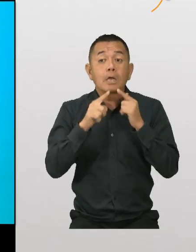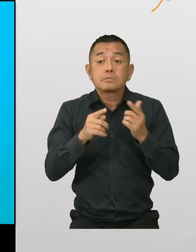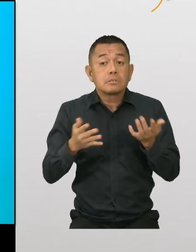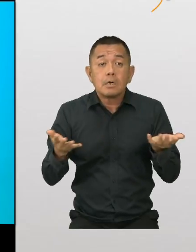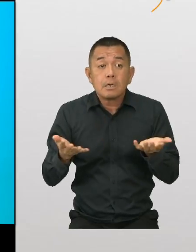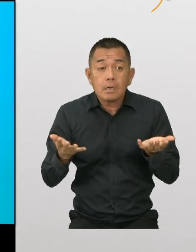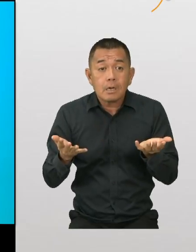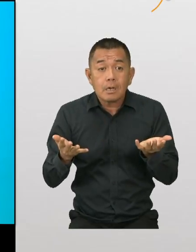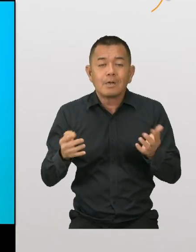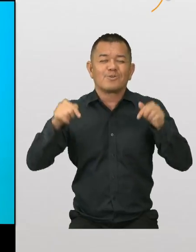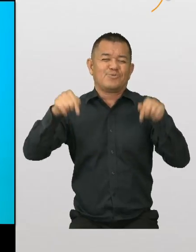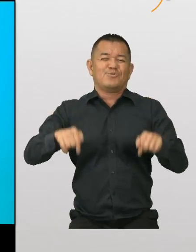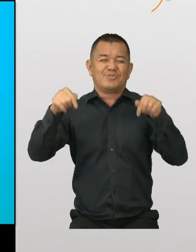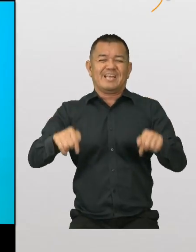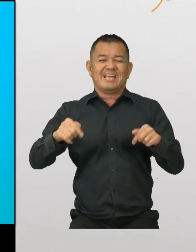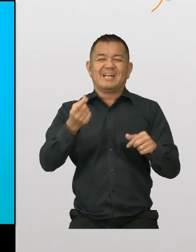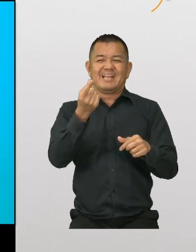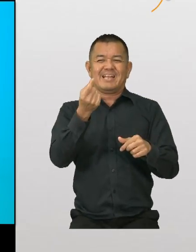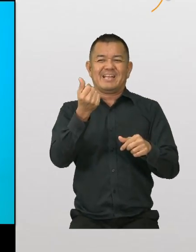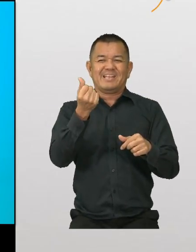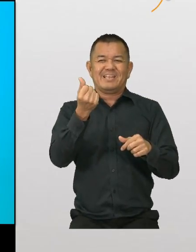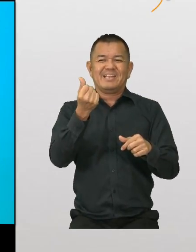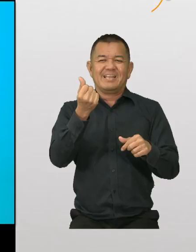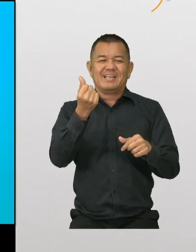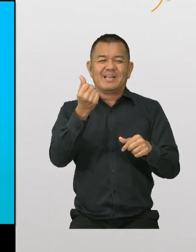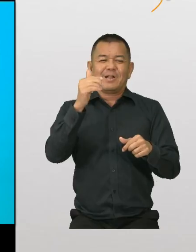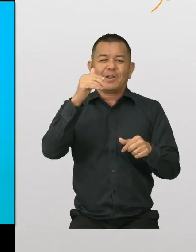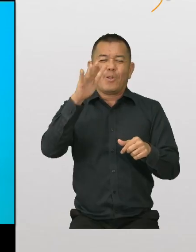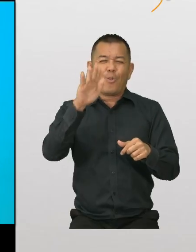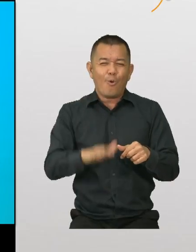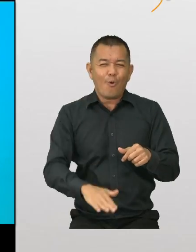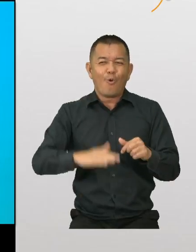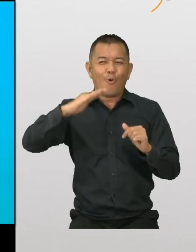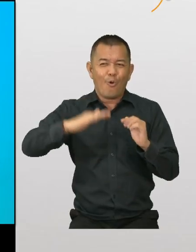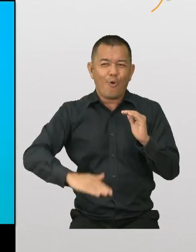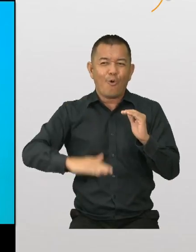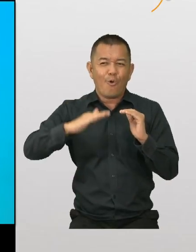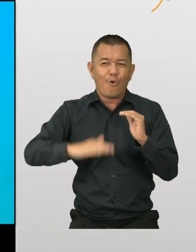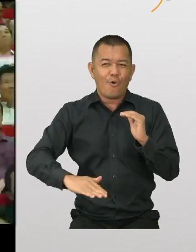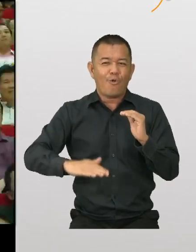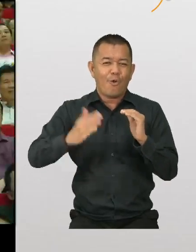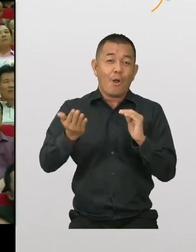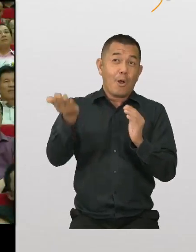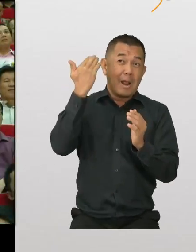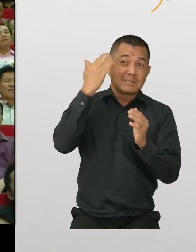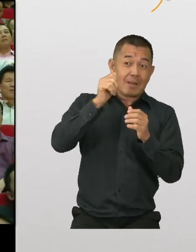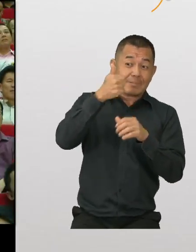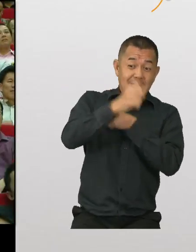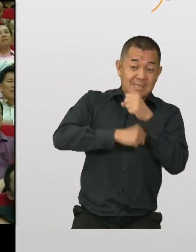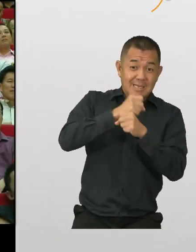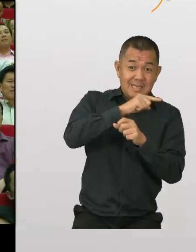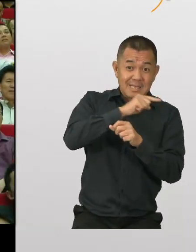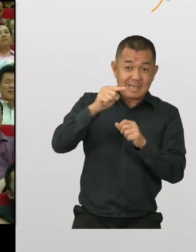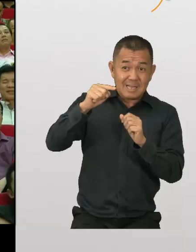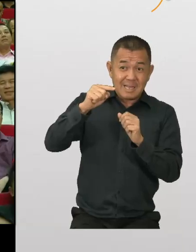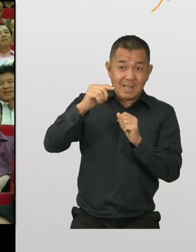正确的答案 Today's 是 tariff 现在的电 is 费 lower 比10年前便宜。 compared to 10 years 刚才 ago. 猜对的，请